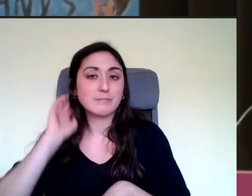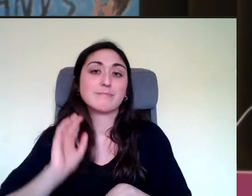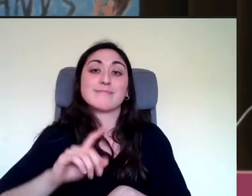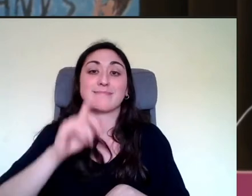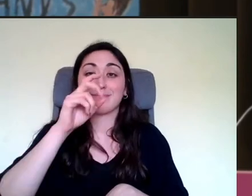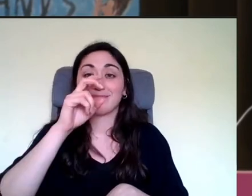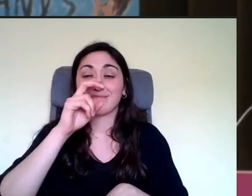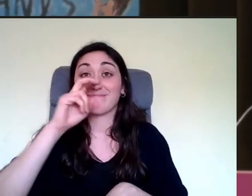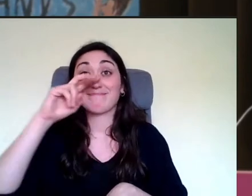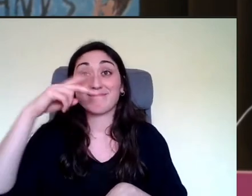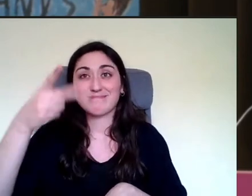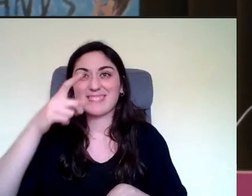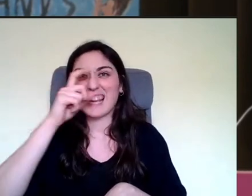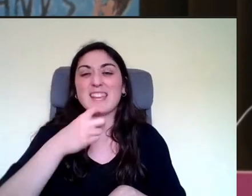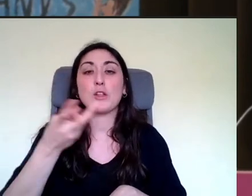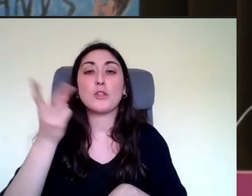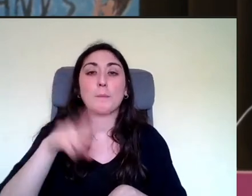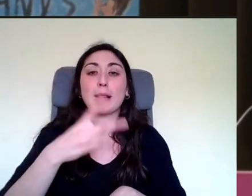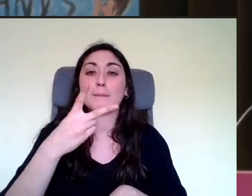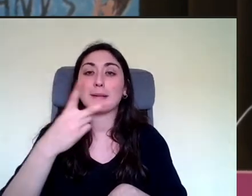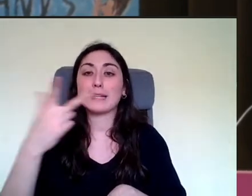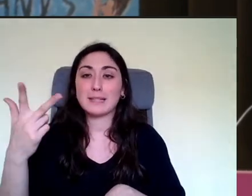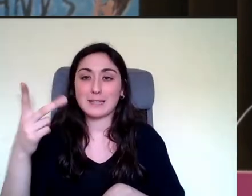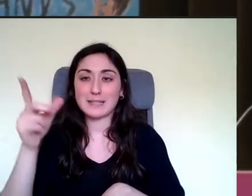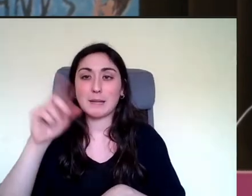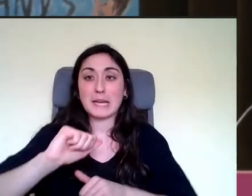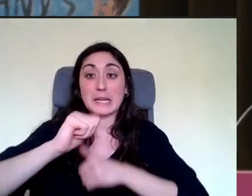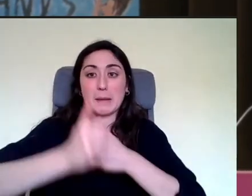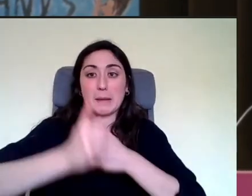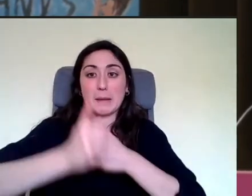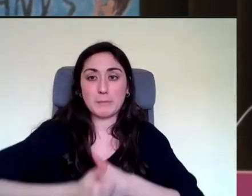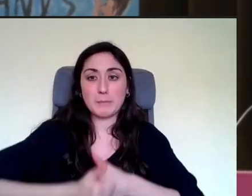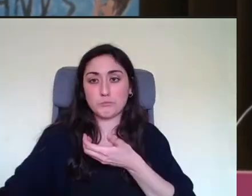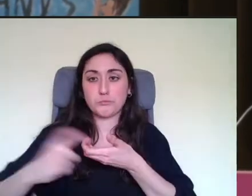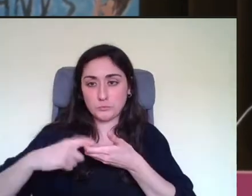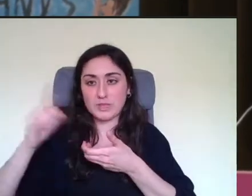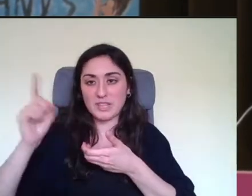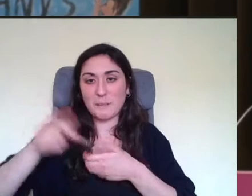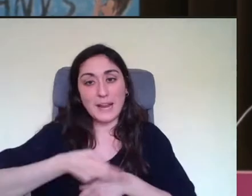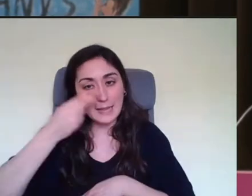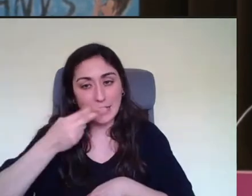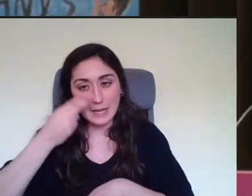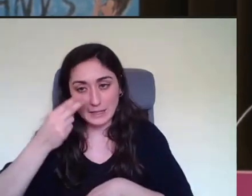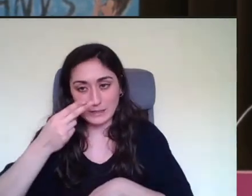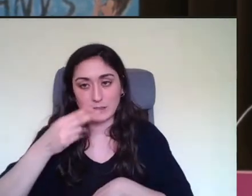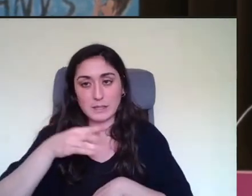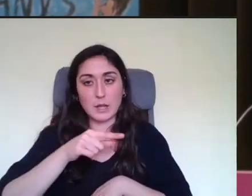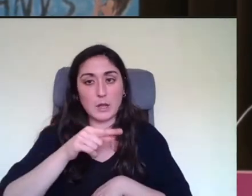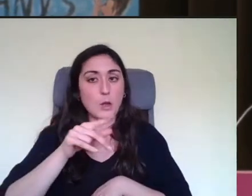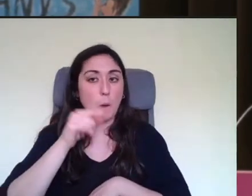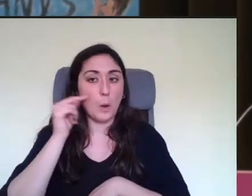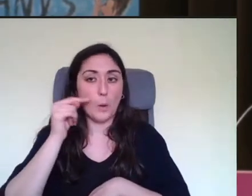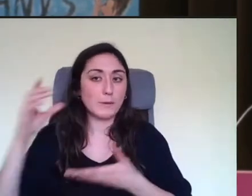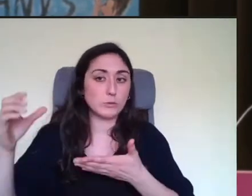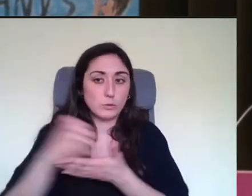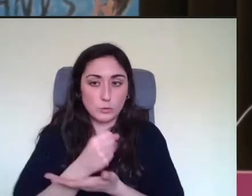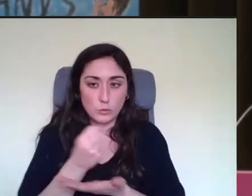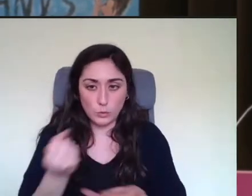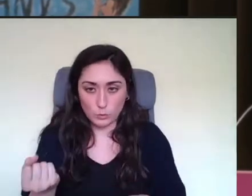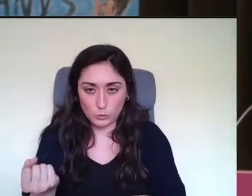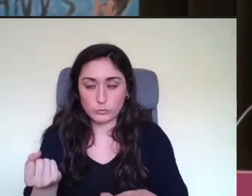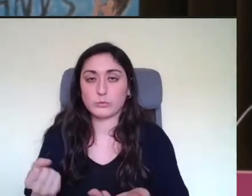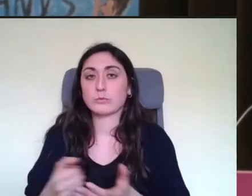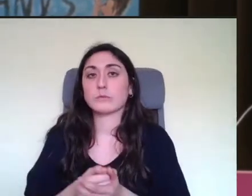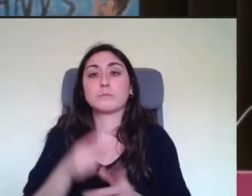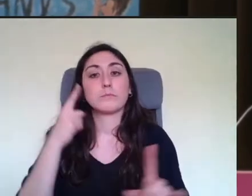al 2023, el repte també és incorporar l'interès entre tots els homes per aquest fabulós